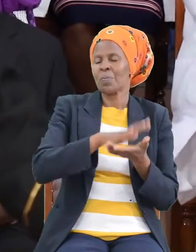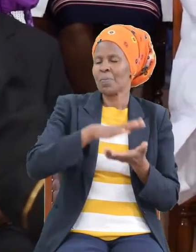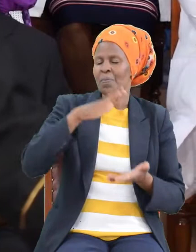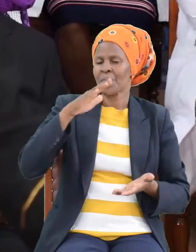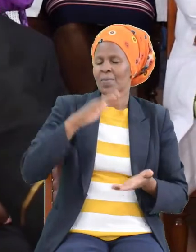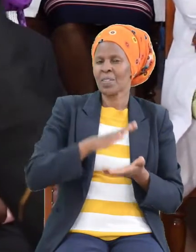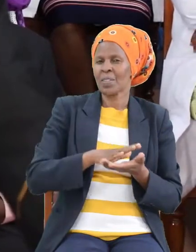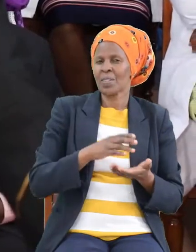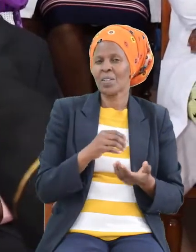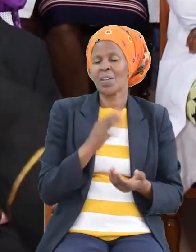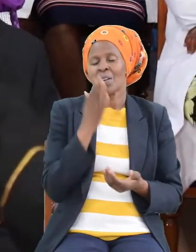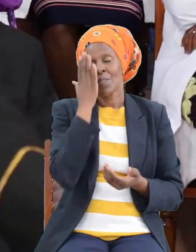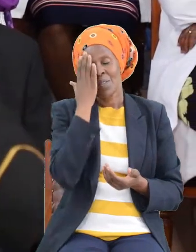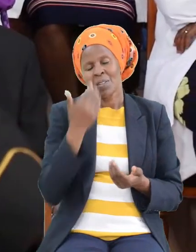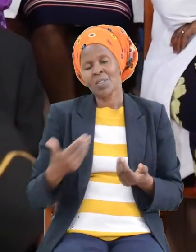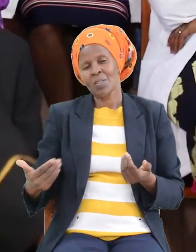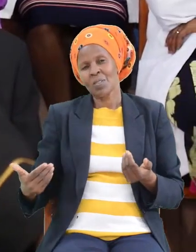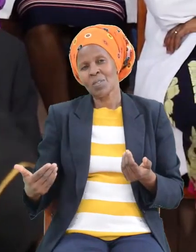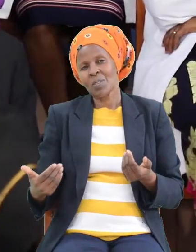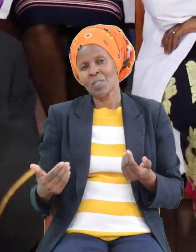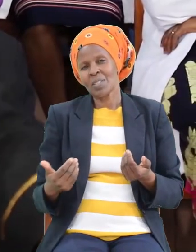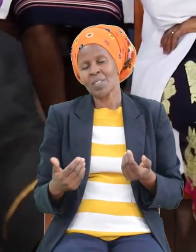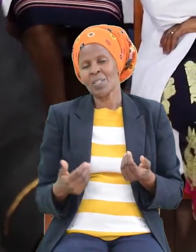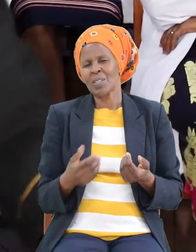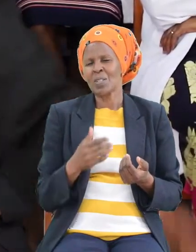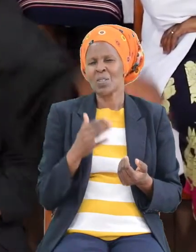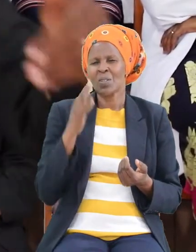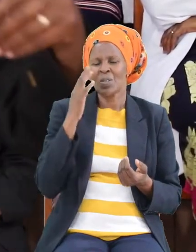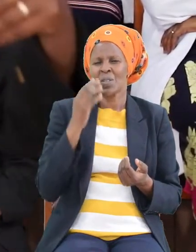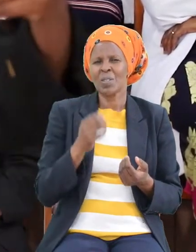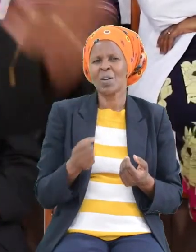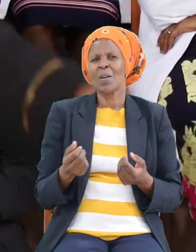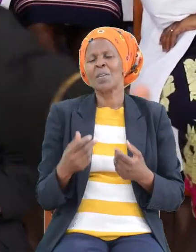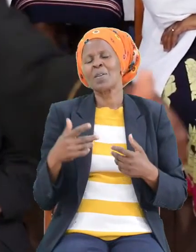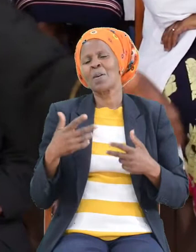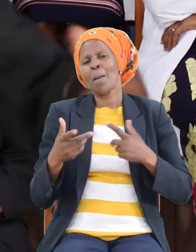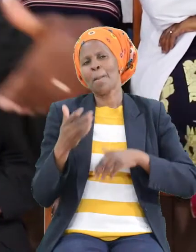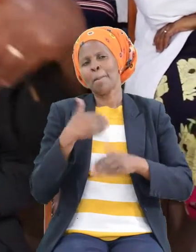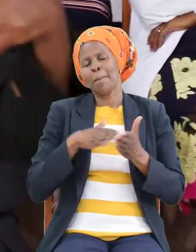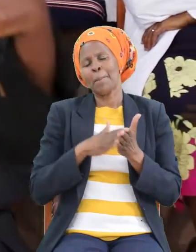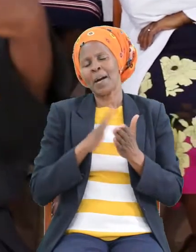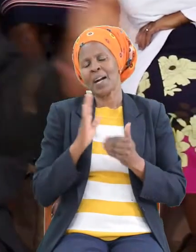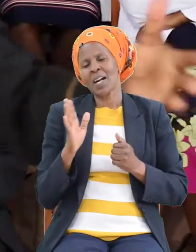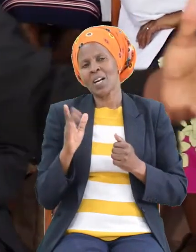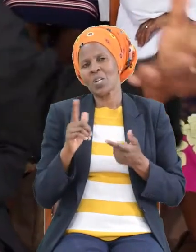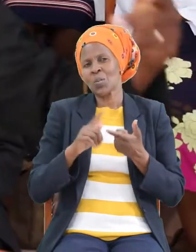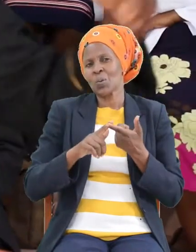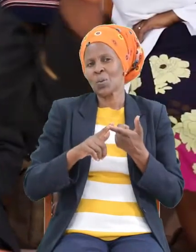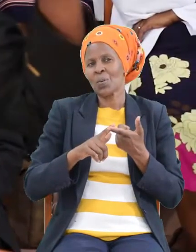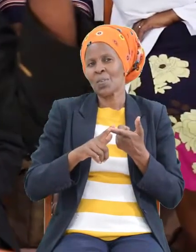tunasema wana wa Israeli hawakuwa wanatakikana warudishwe, you know,